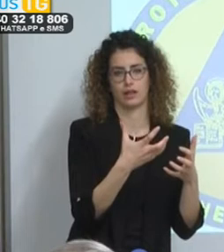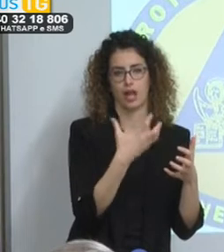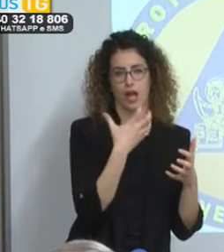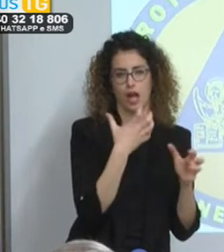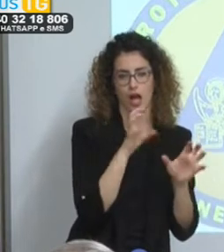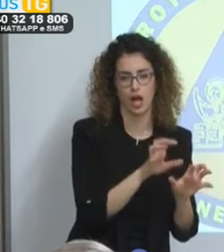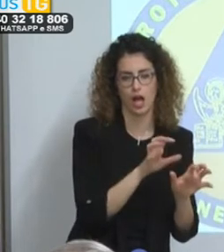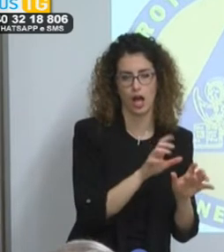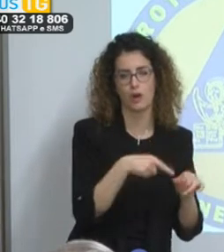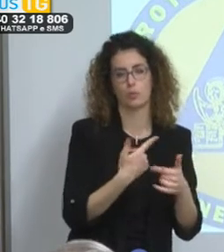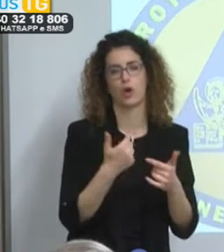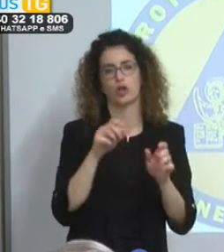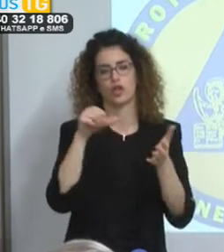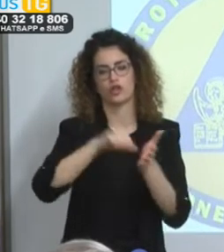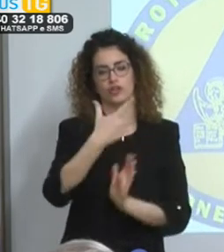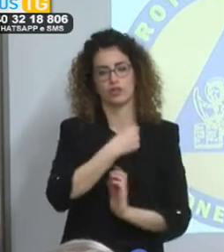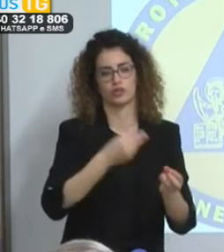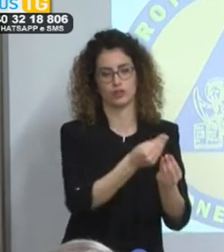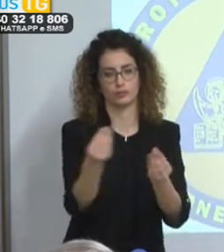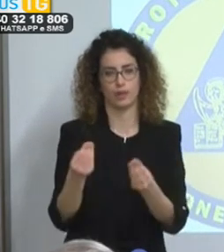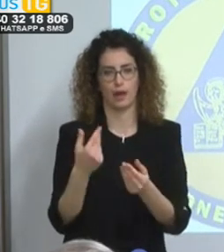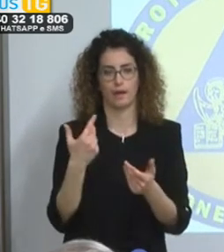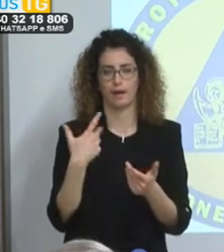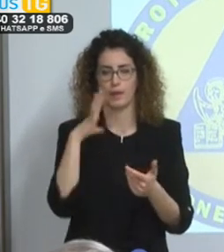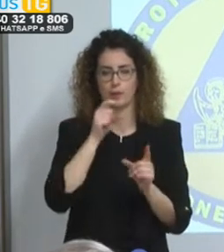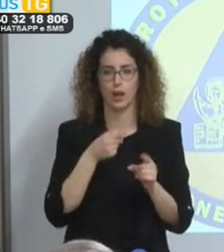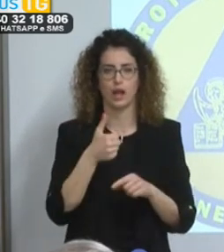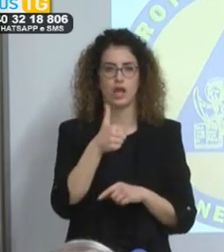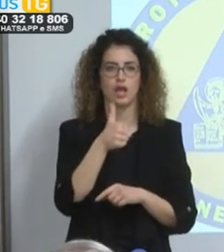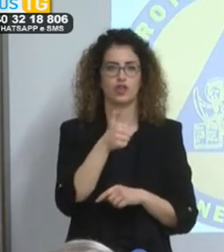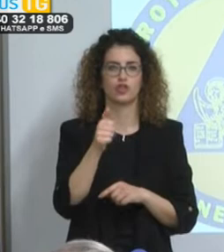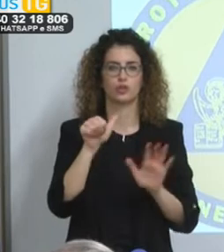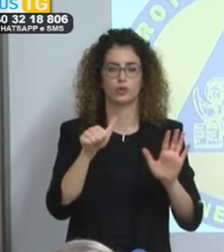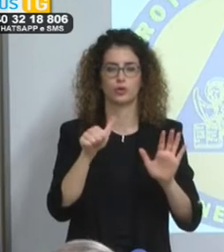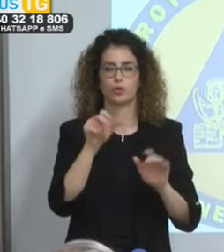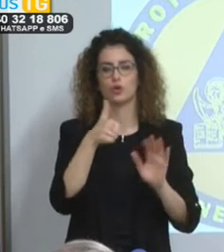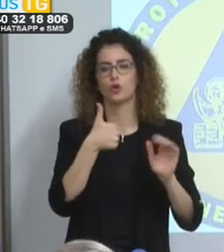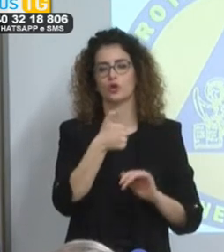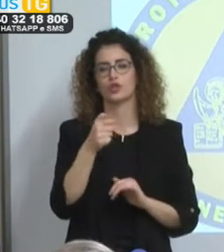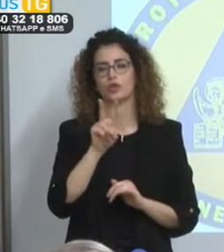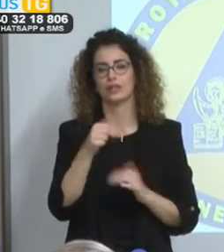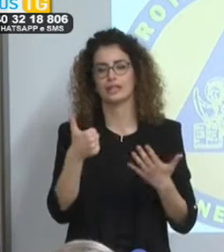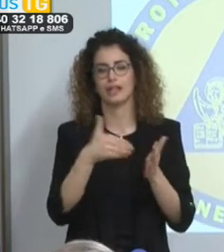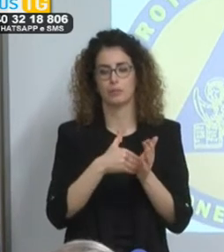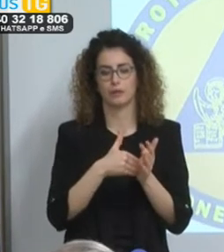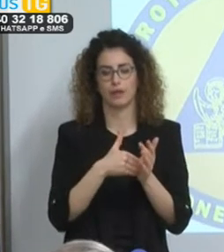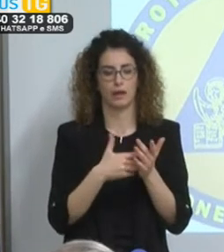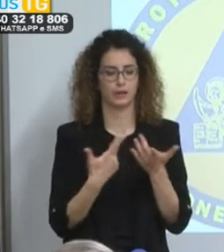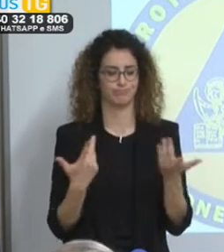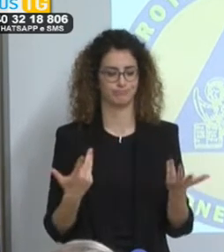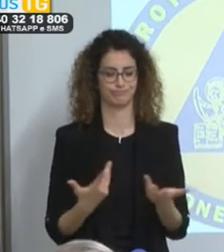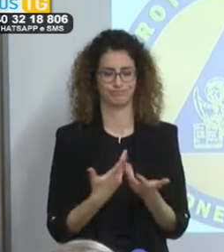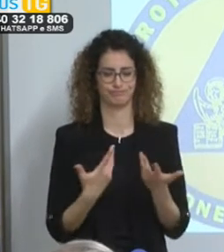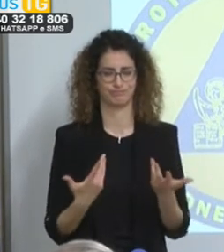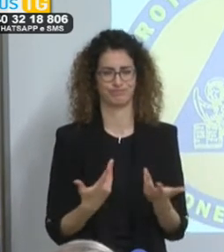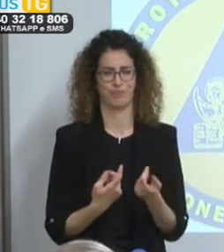oggi nei centri vaccinali arrivano, però capite che 126.000 per noi è riscaldamento a bordo campo con la merendina, cioè non, cioè sono